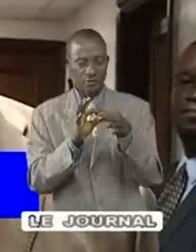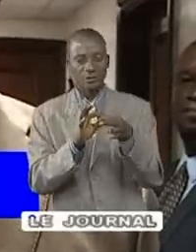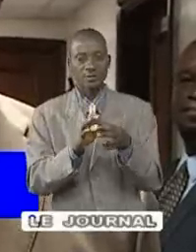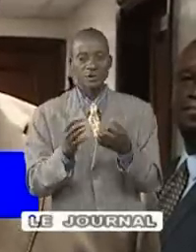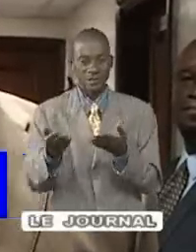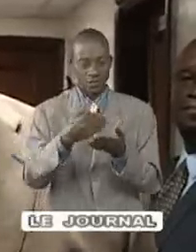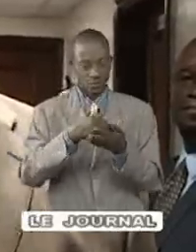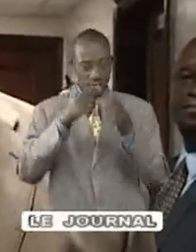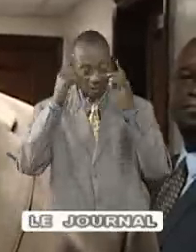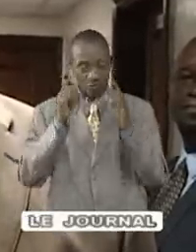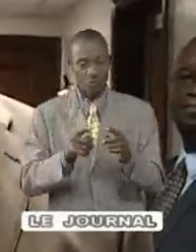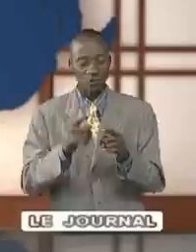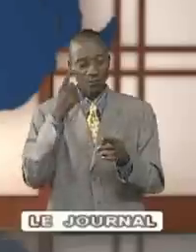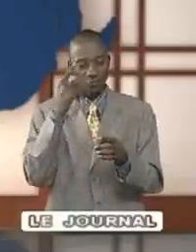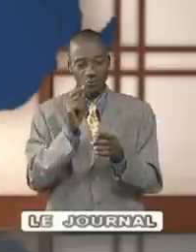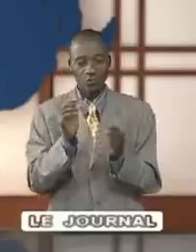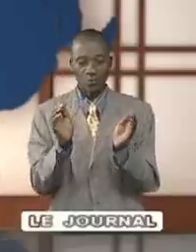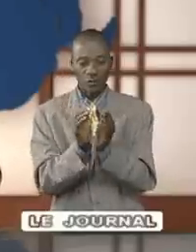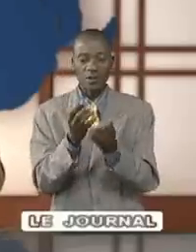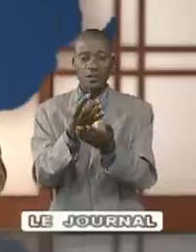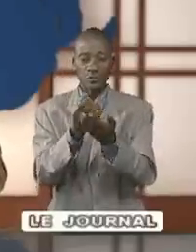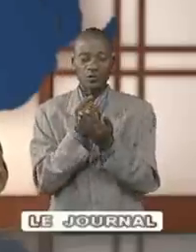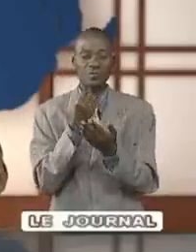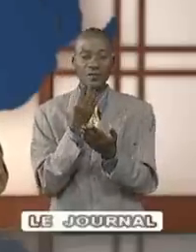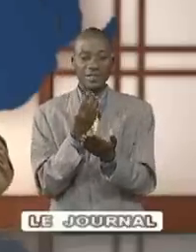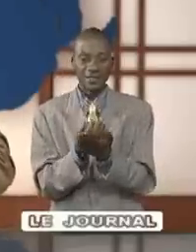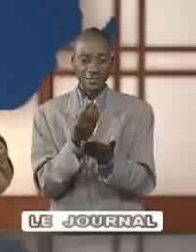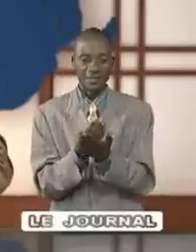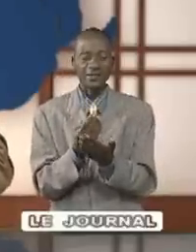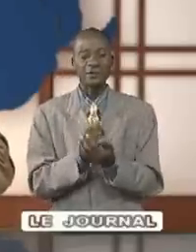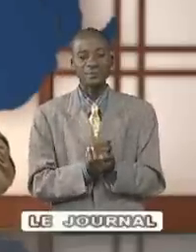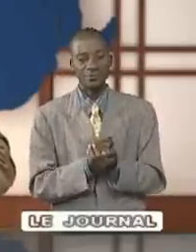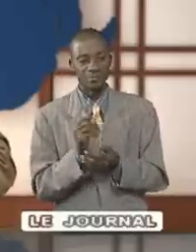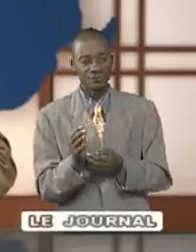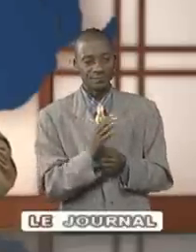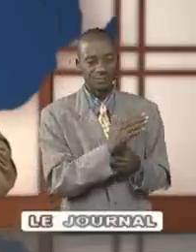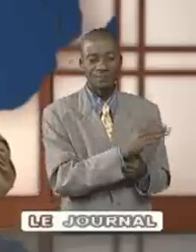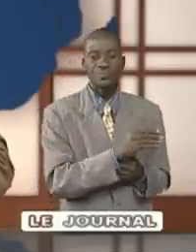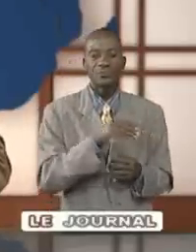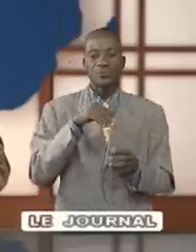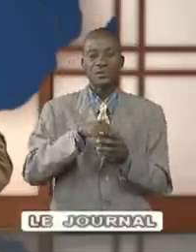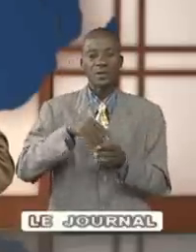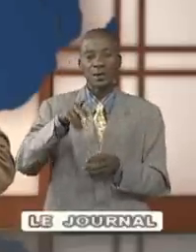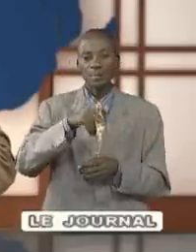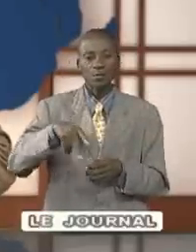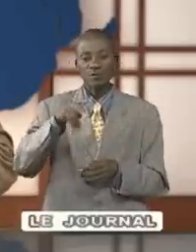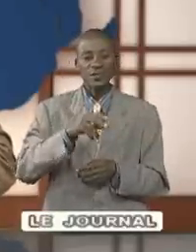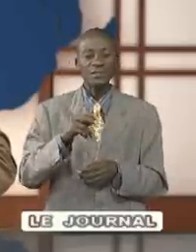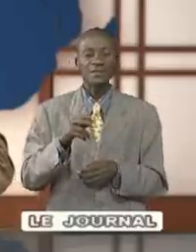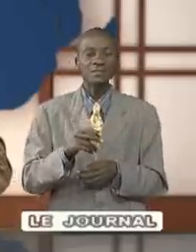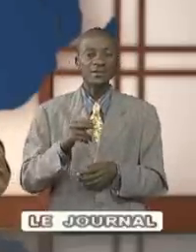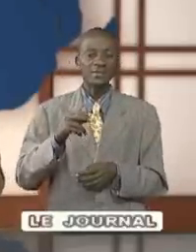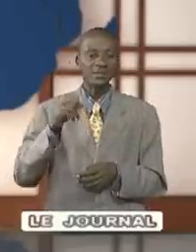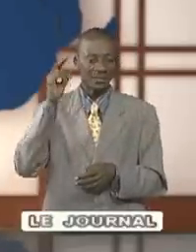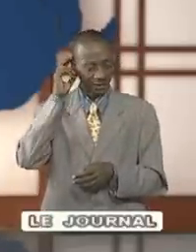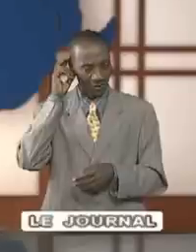des facilités des crédits. Direction le Kasaï occidental, lors de son récent séjour dans la ville de Tshikapa, la